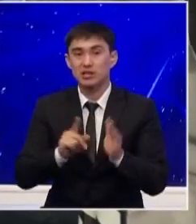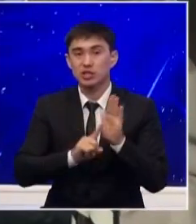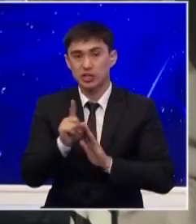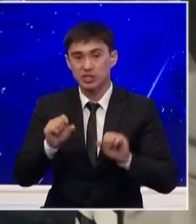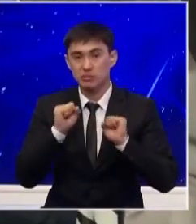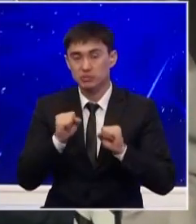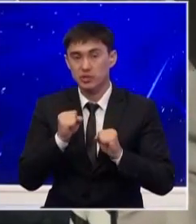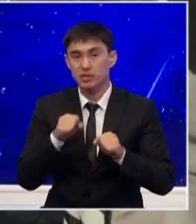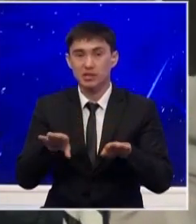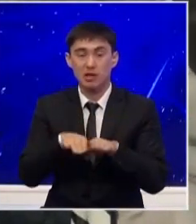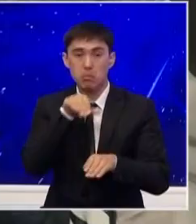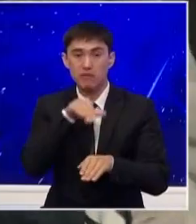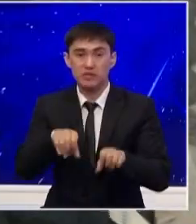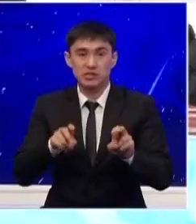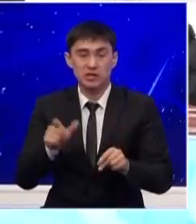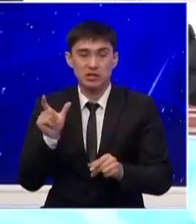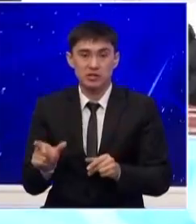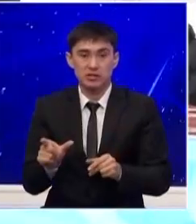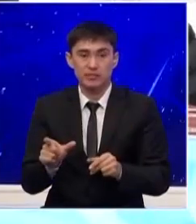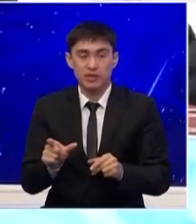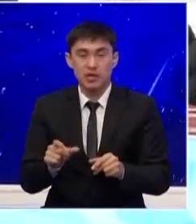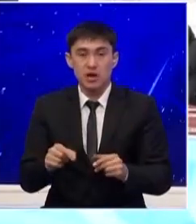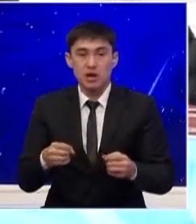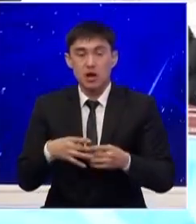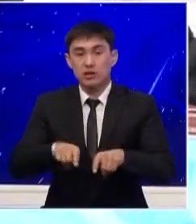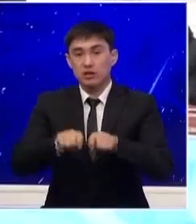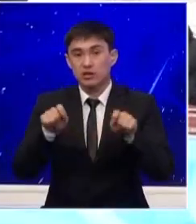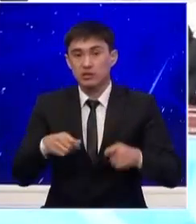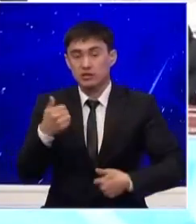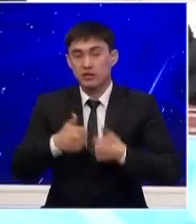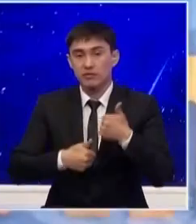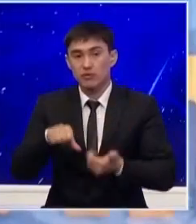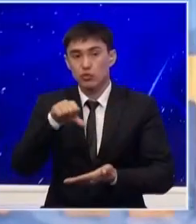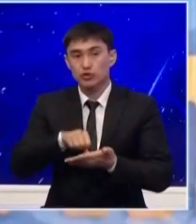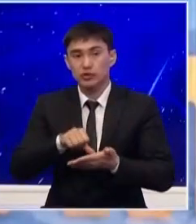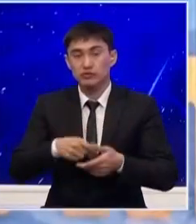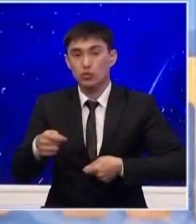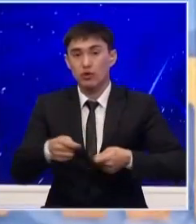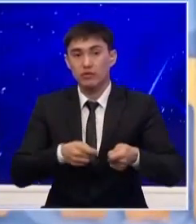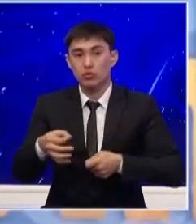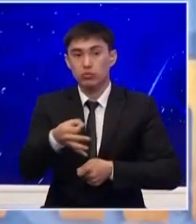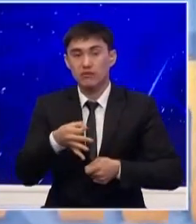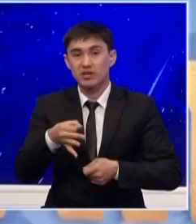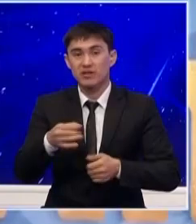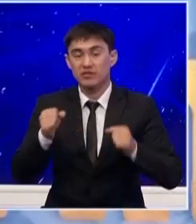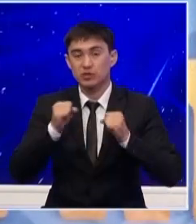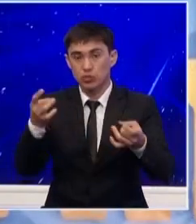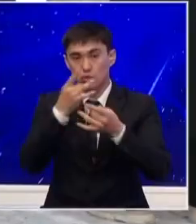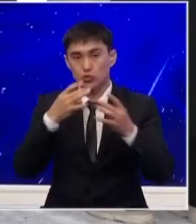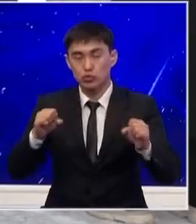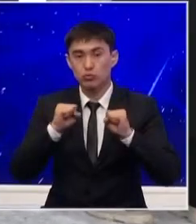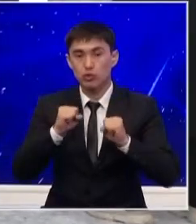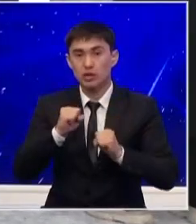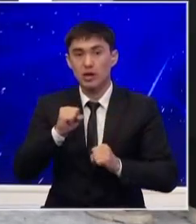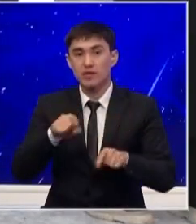начинающие спортсмены, так и профессиональные лыжники. В торжественном открытии соревнований принял участие руководитель управления физической культуры и